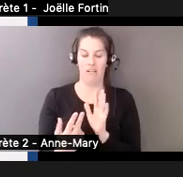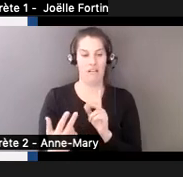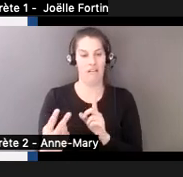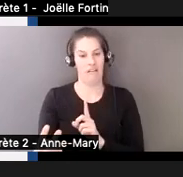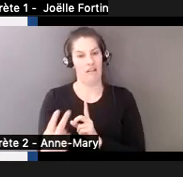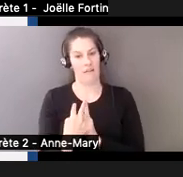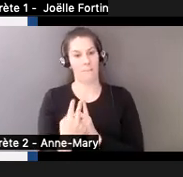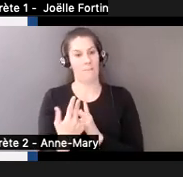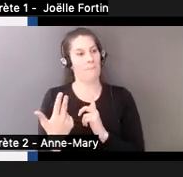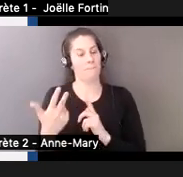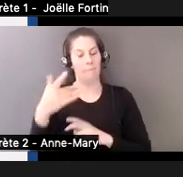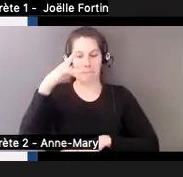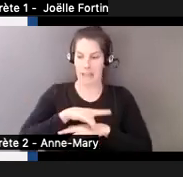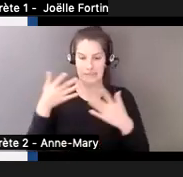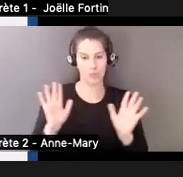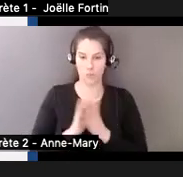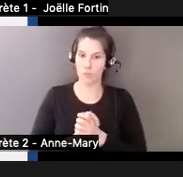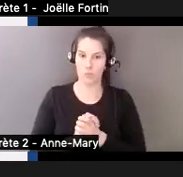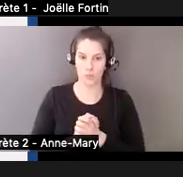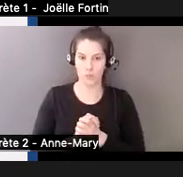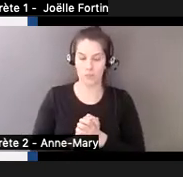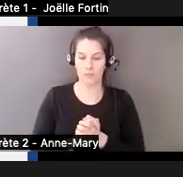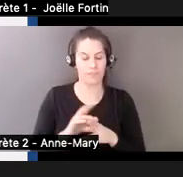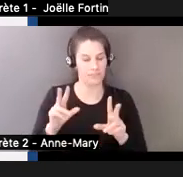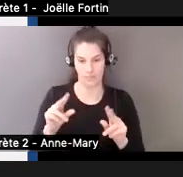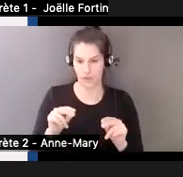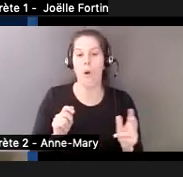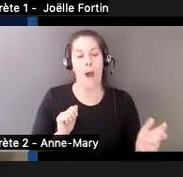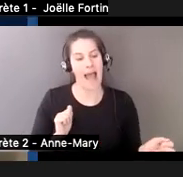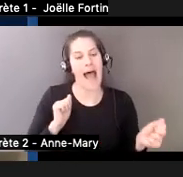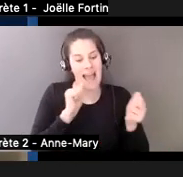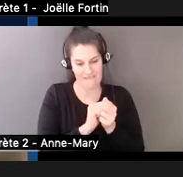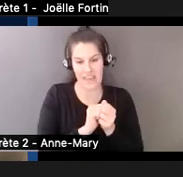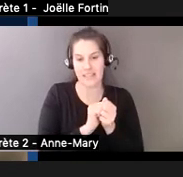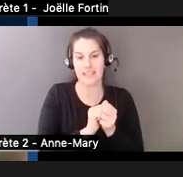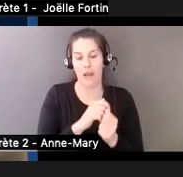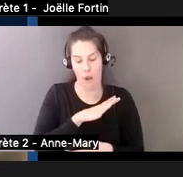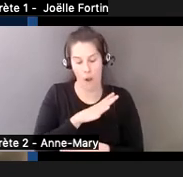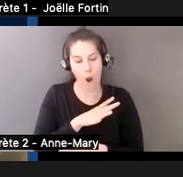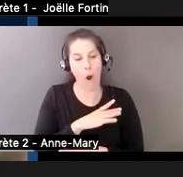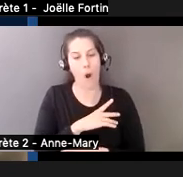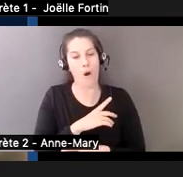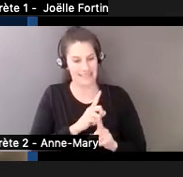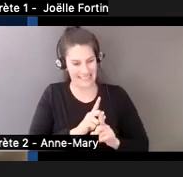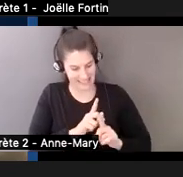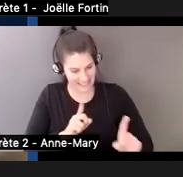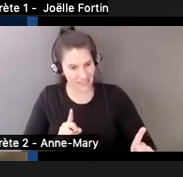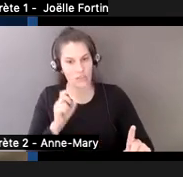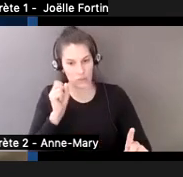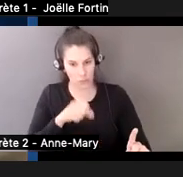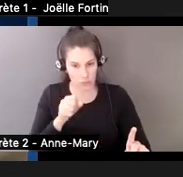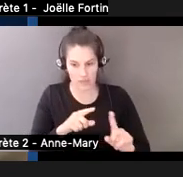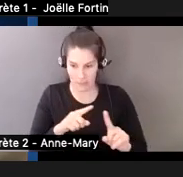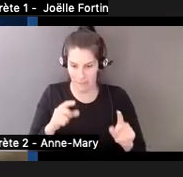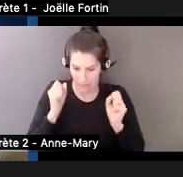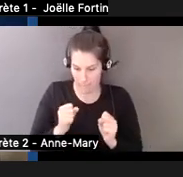on nous regarde comme des personnes avec une maladie, avec une différence, mais de manière bienveillante.